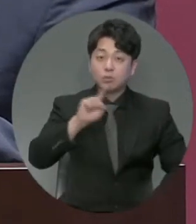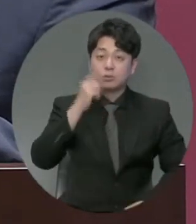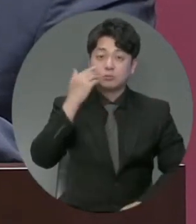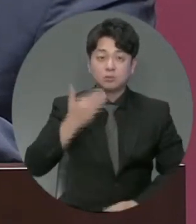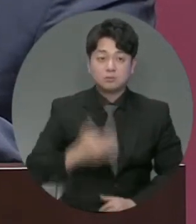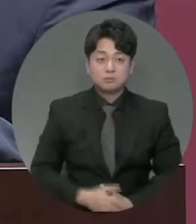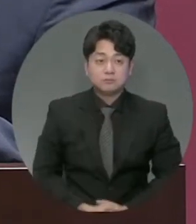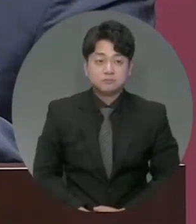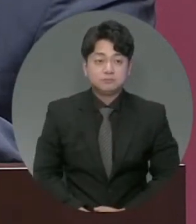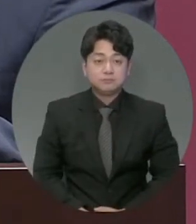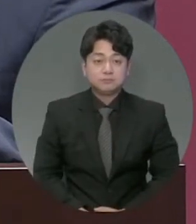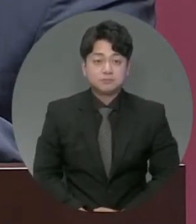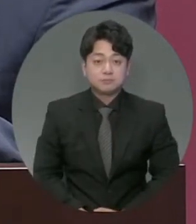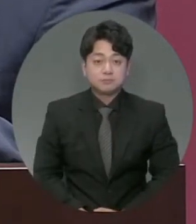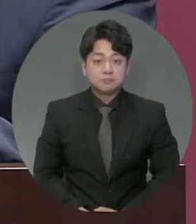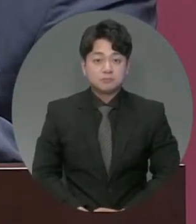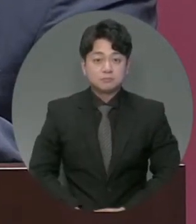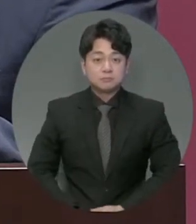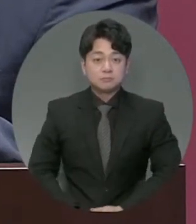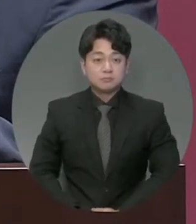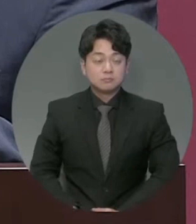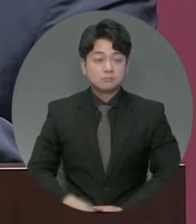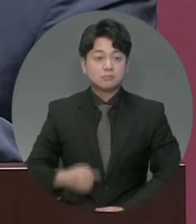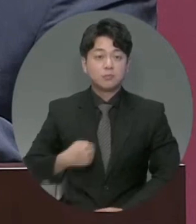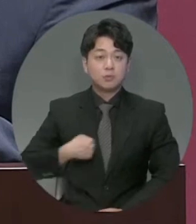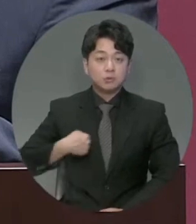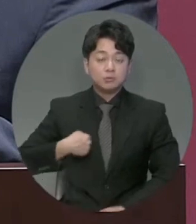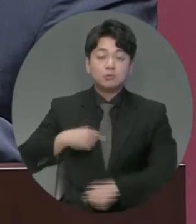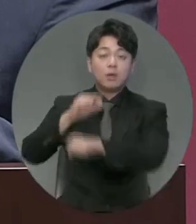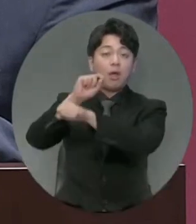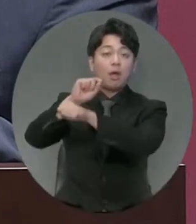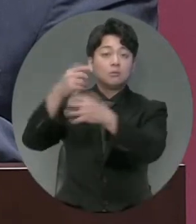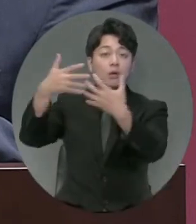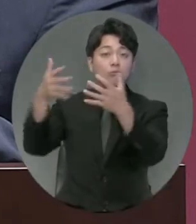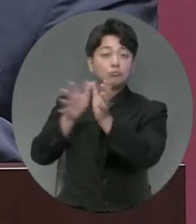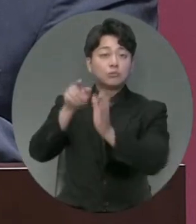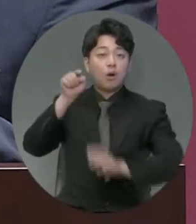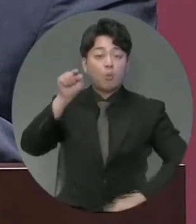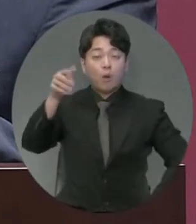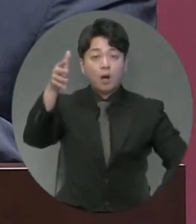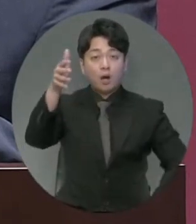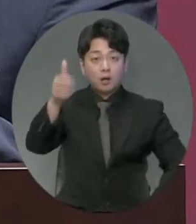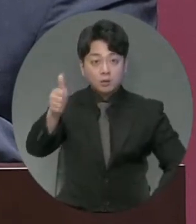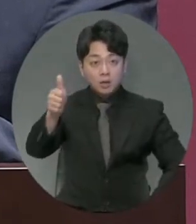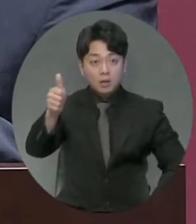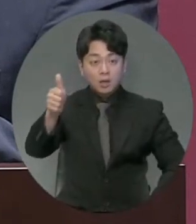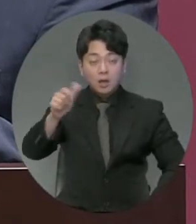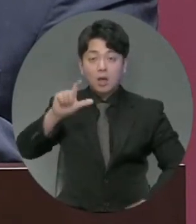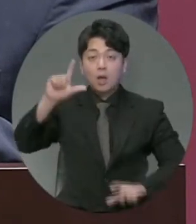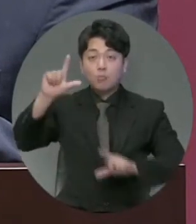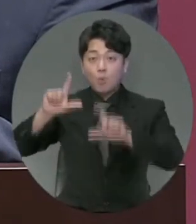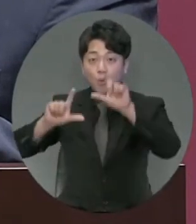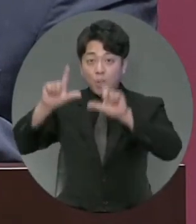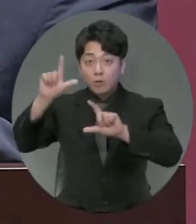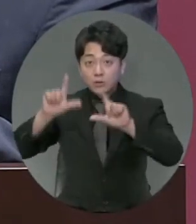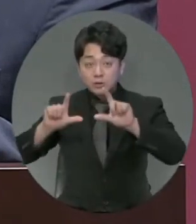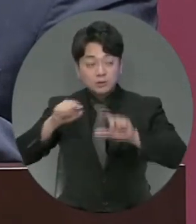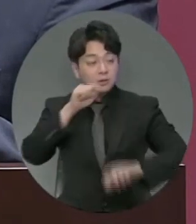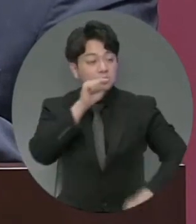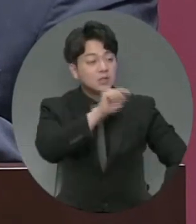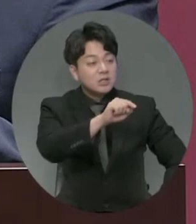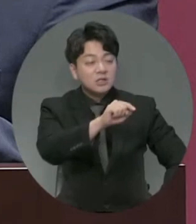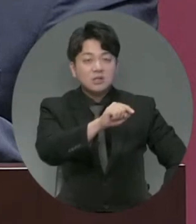글쎄요. 그거는 행자부 장관의 표현은 그것은 대단히 심각한 일이고 국가를 흔들 수